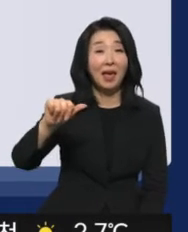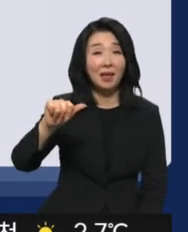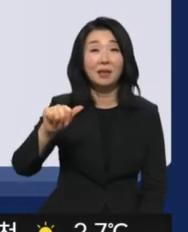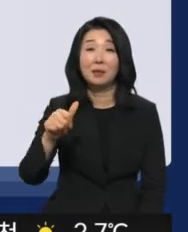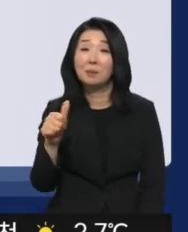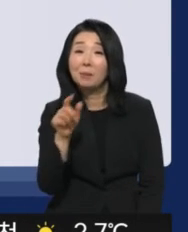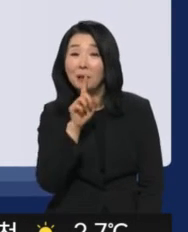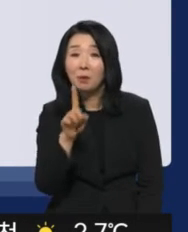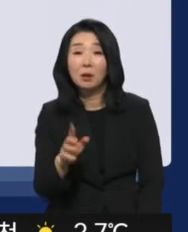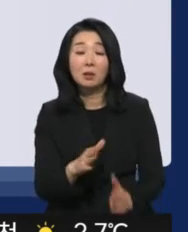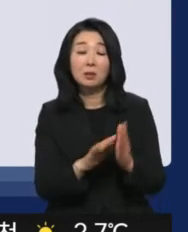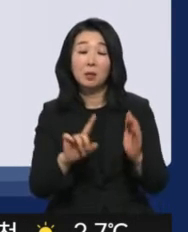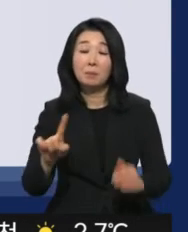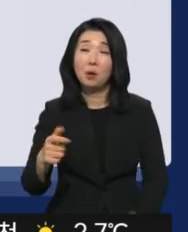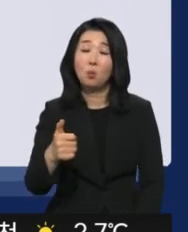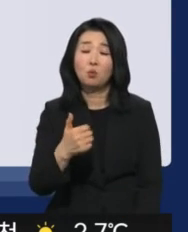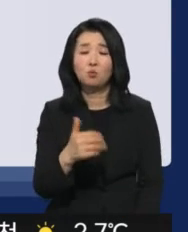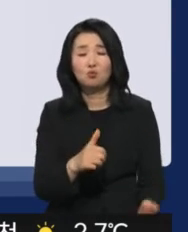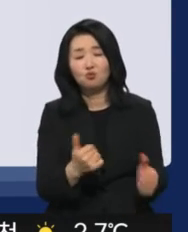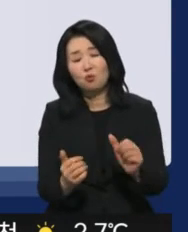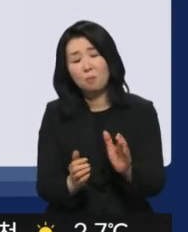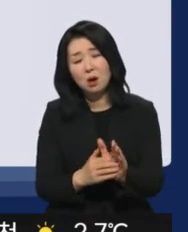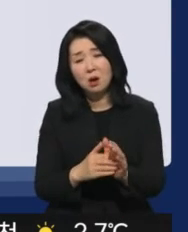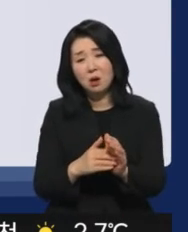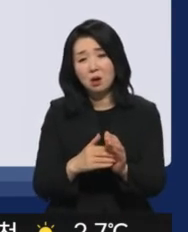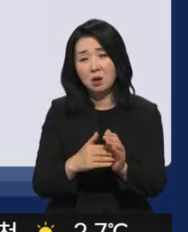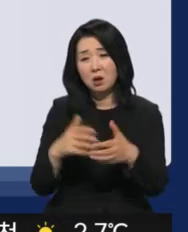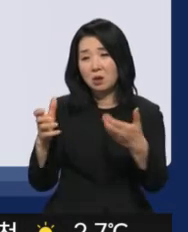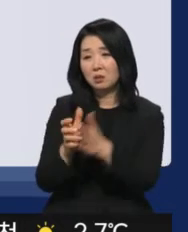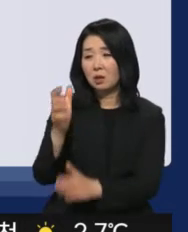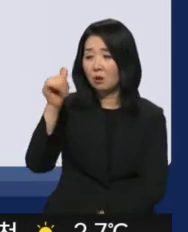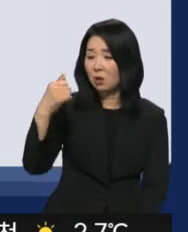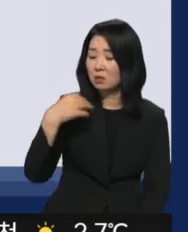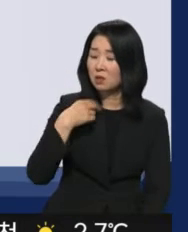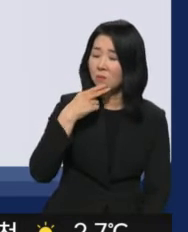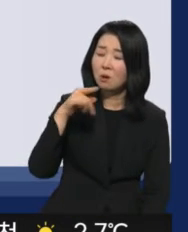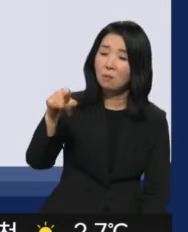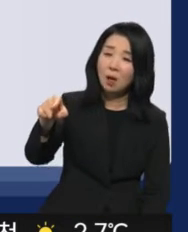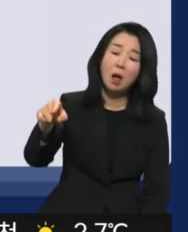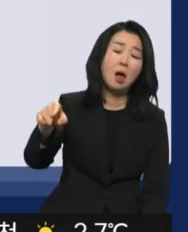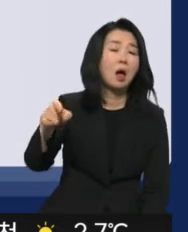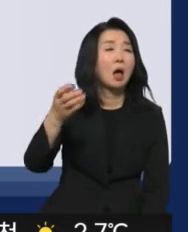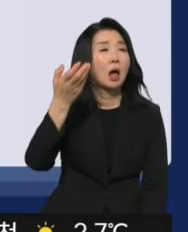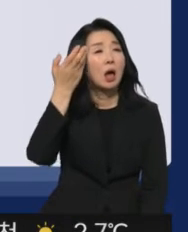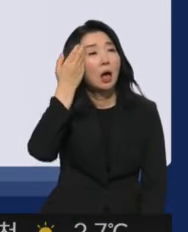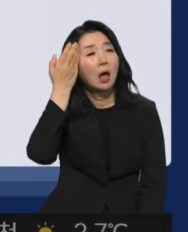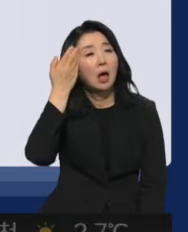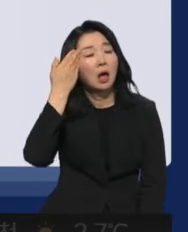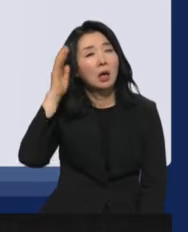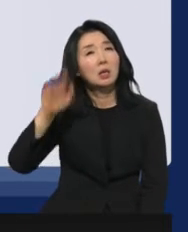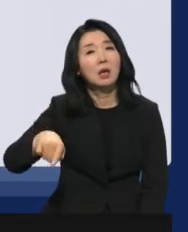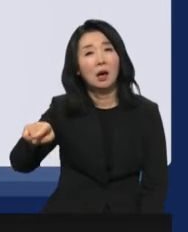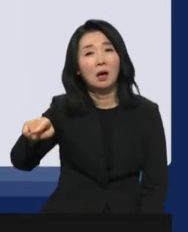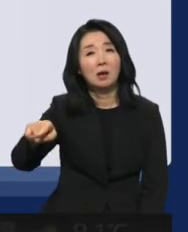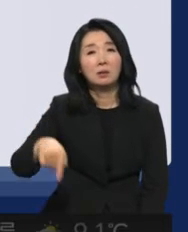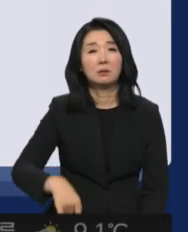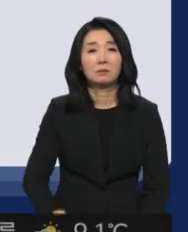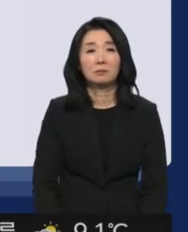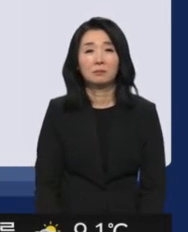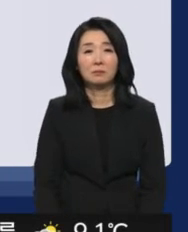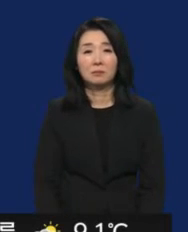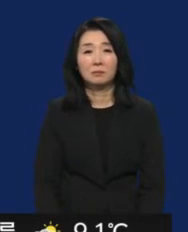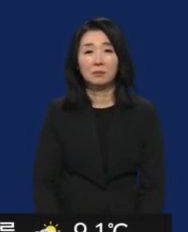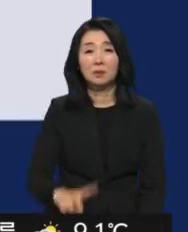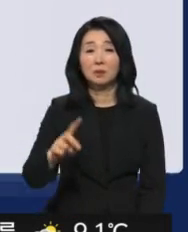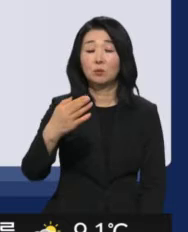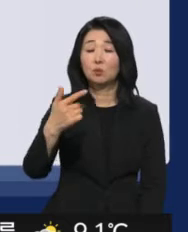사람이 169명이 죽었는데 주무장관이 책임을 지지 않다니 도무지 상식적이지 않은 정권이다라고 하셨습니다.